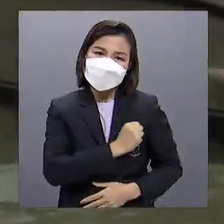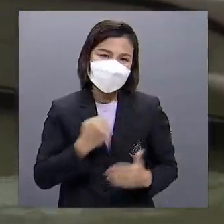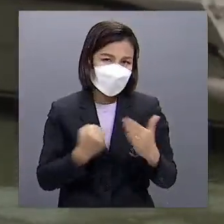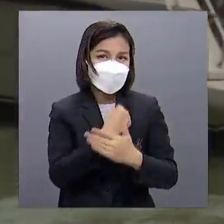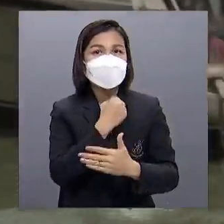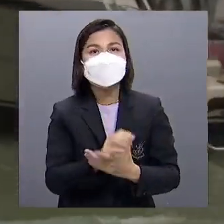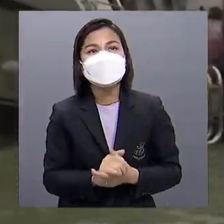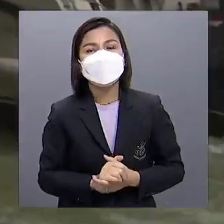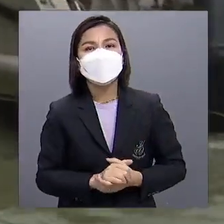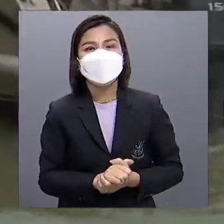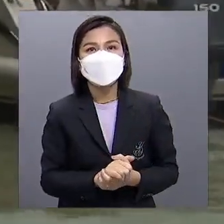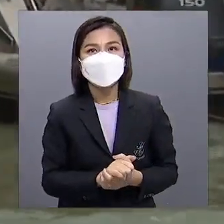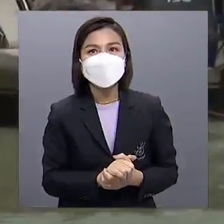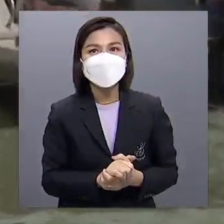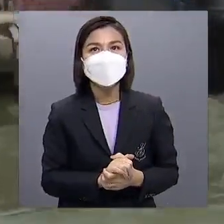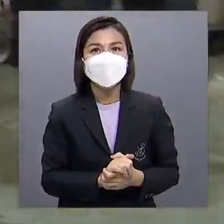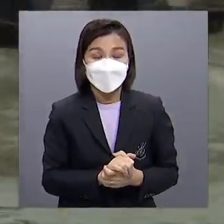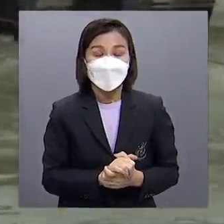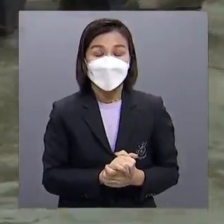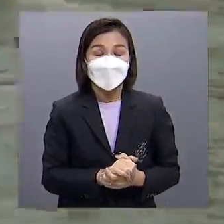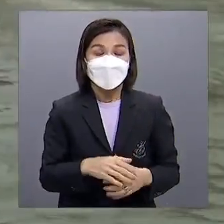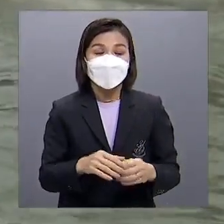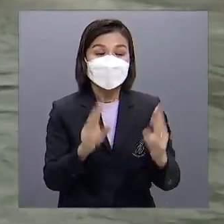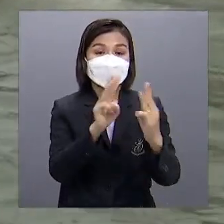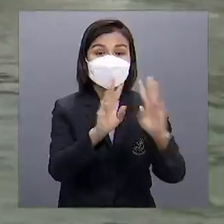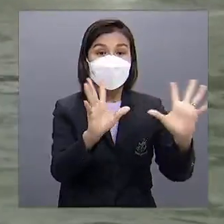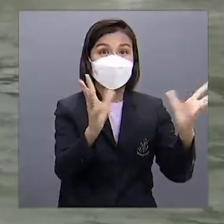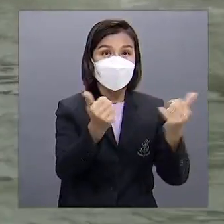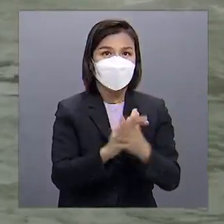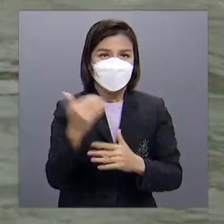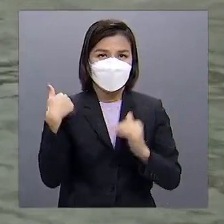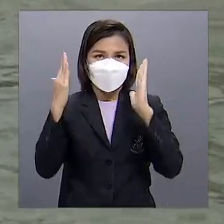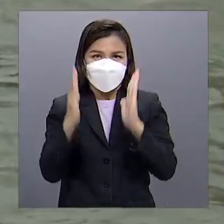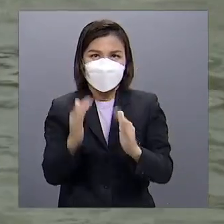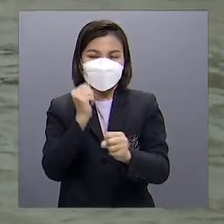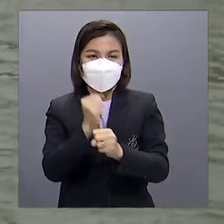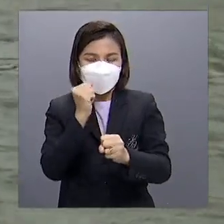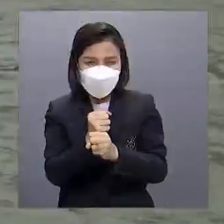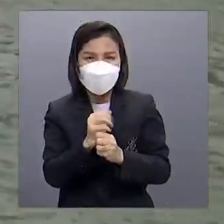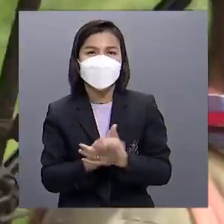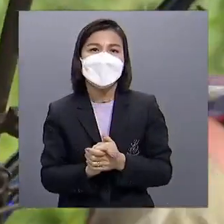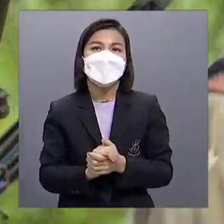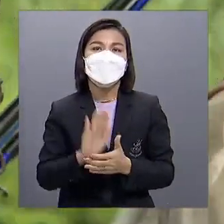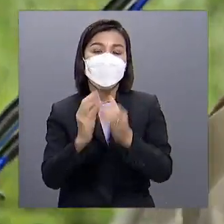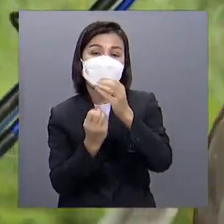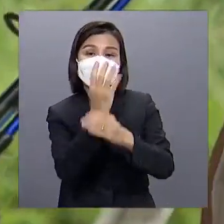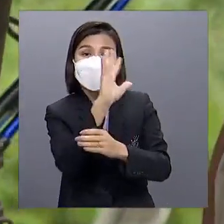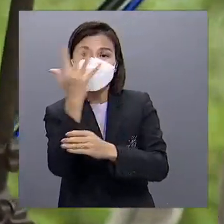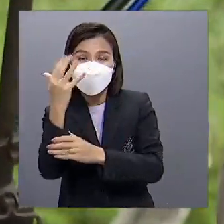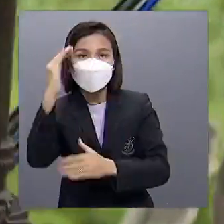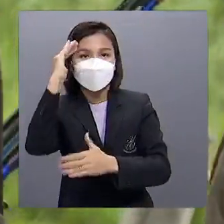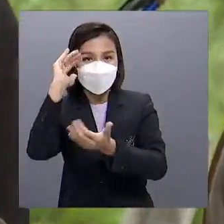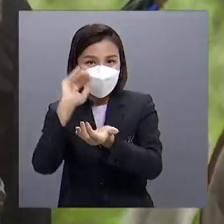ในช่วงว่างเว้นสัมปทานมีการจัดส่งเจ้าหน้าที่ป่าไม้ฝ่ายปกครองและตำรวจผลัดละ95นายแบ่งเป็นบนเกา